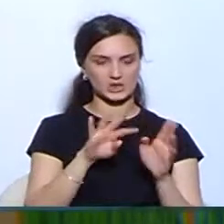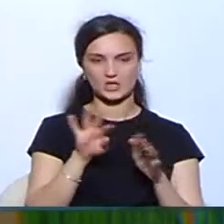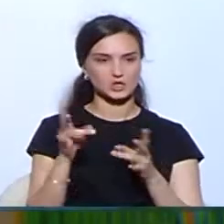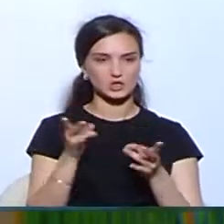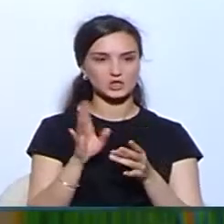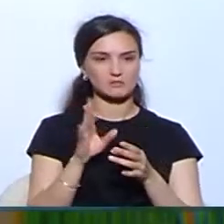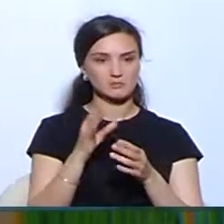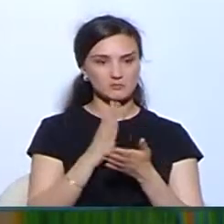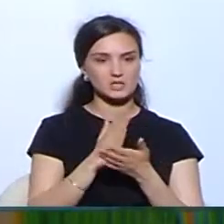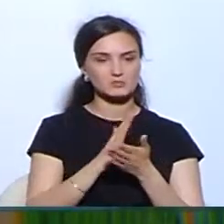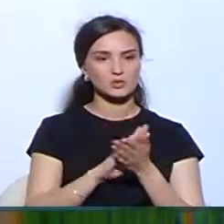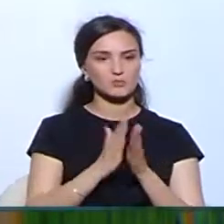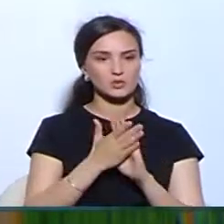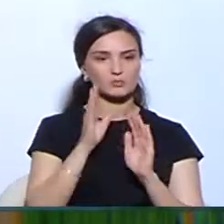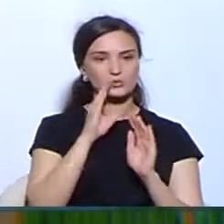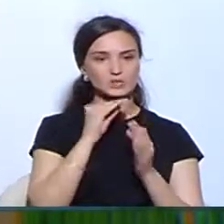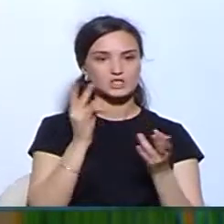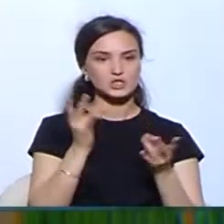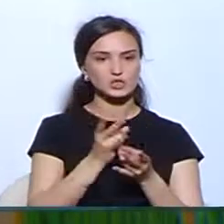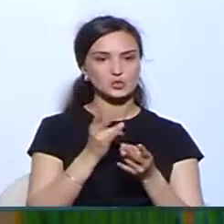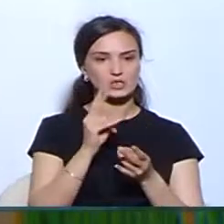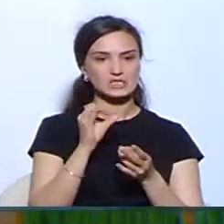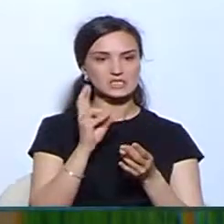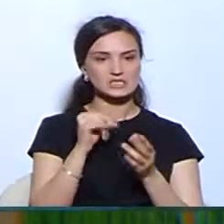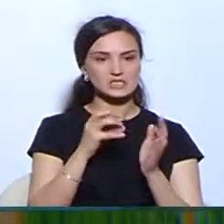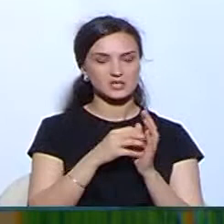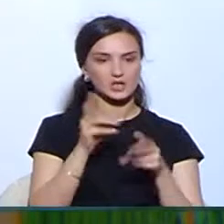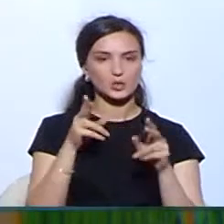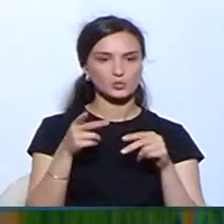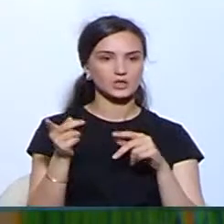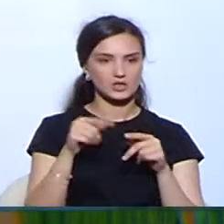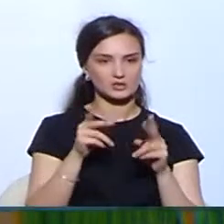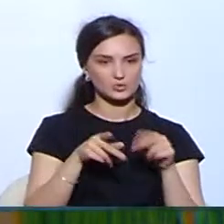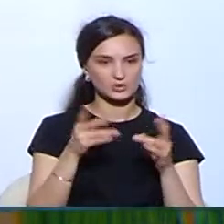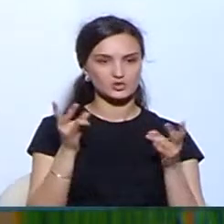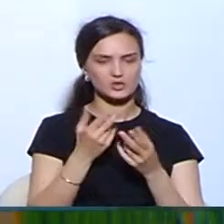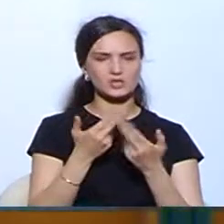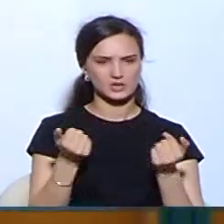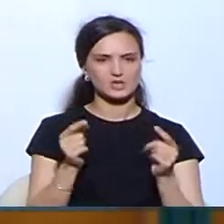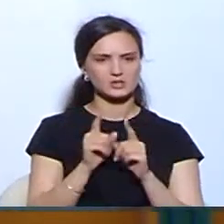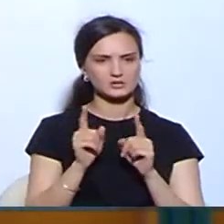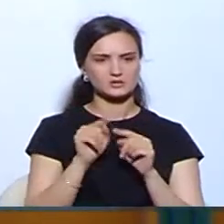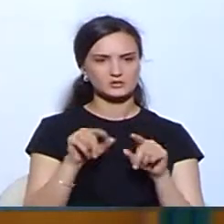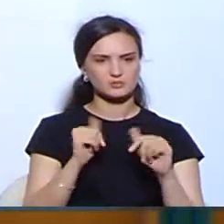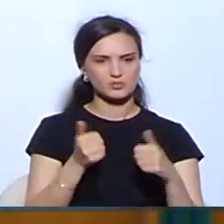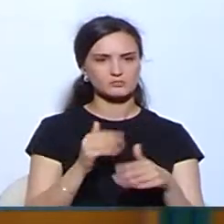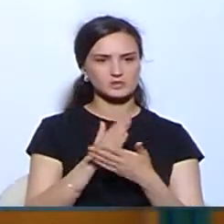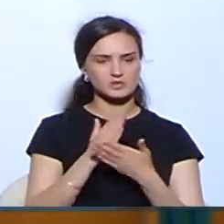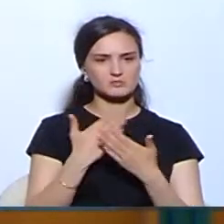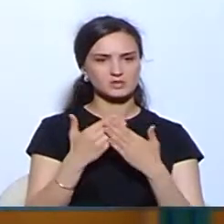არის მდგომარეობები, როდესაც არსებობს კისტა და ჩვენ აუცილებლად გვჭირდება ქირურგიული ჩარევა. რა თქმა უნდა, ამ ტიპის კისტები არის, თქვათ,